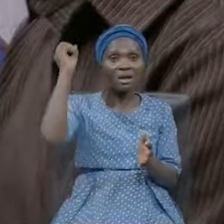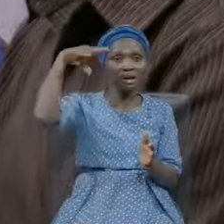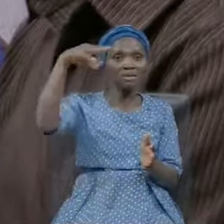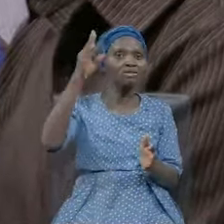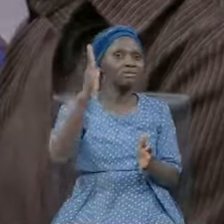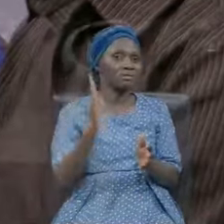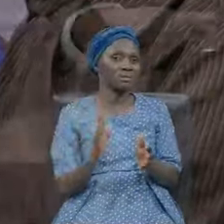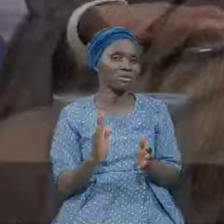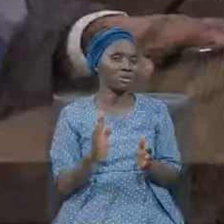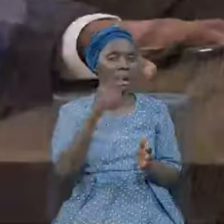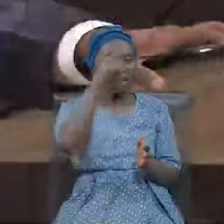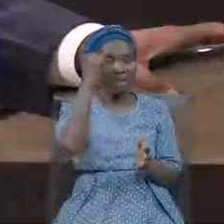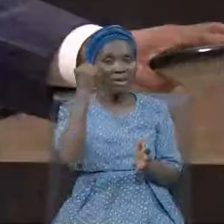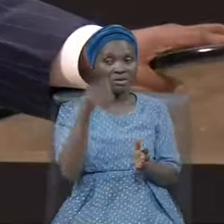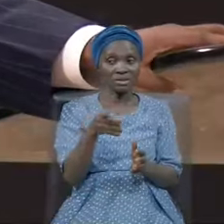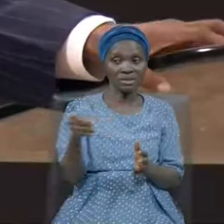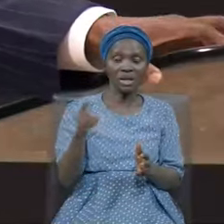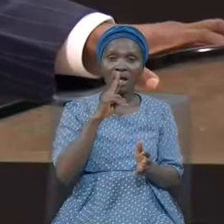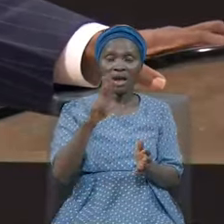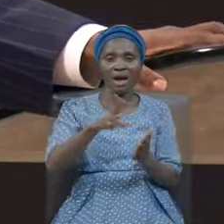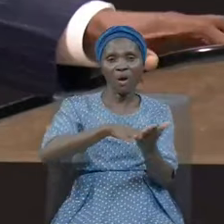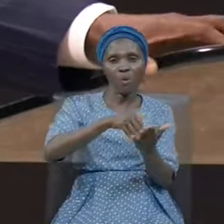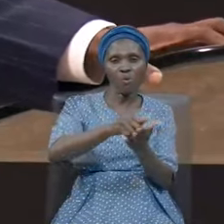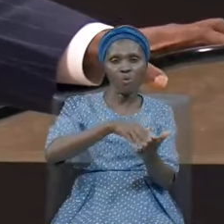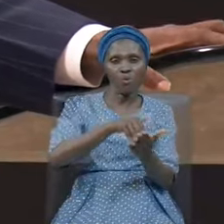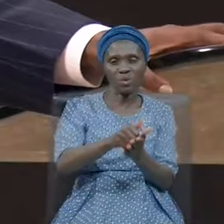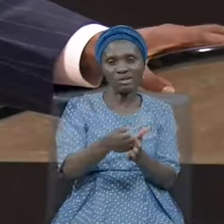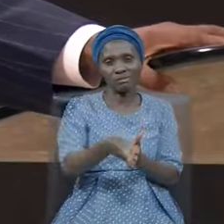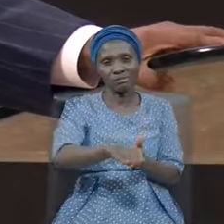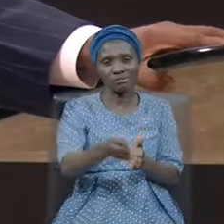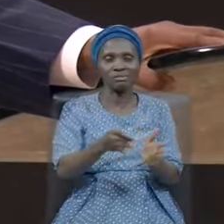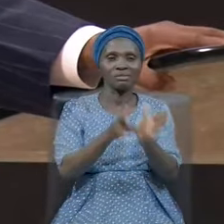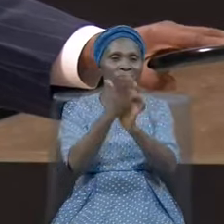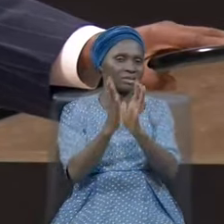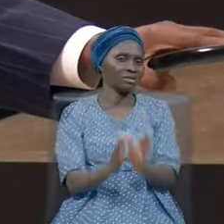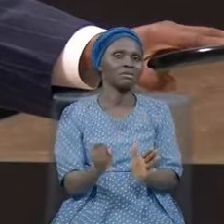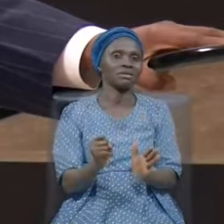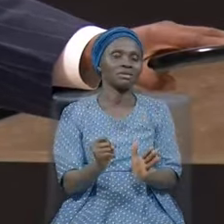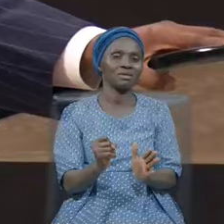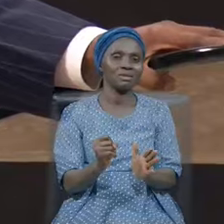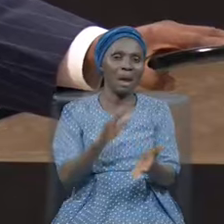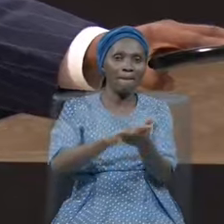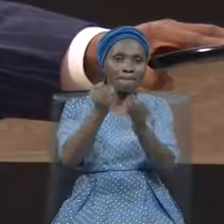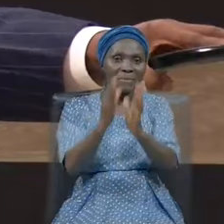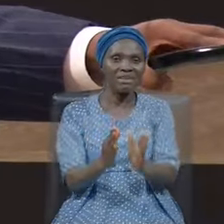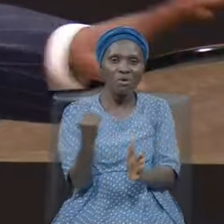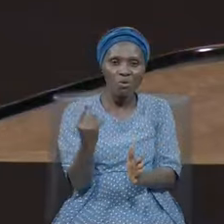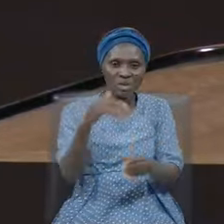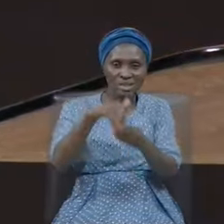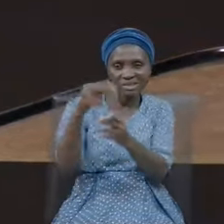Dieu. Parce qu'ils sont des croyants de nom, des croyants